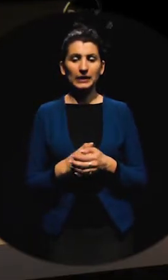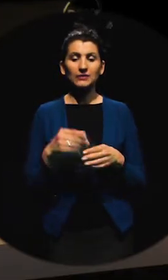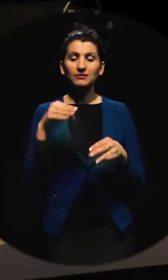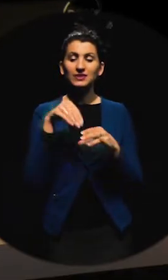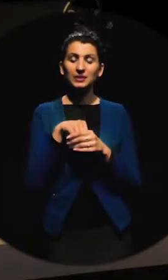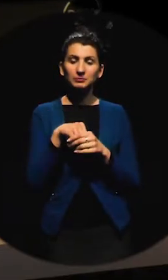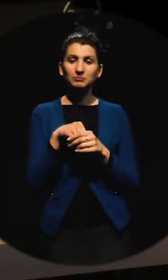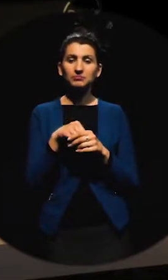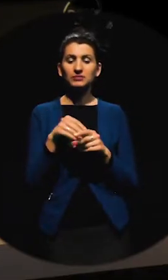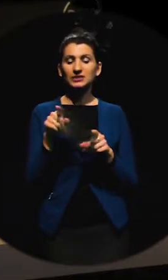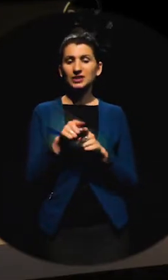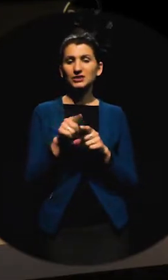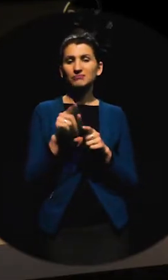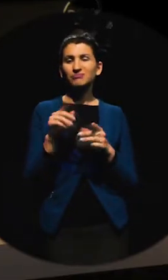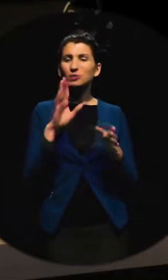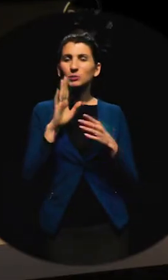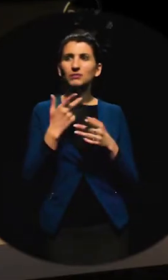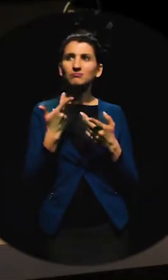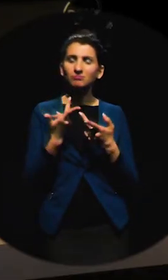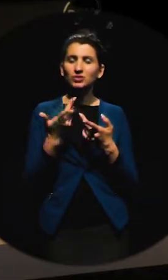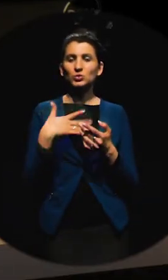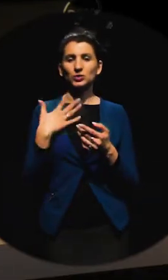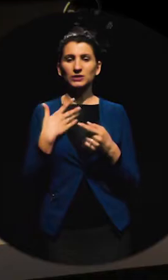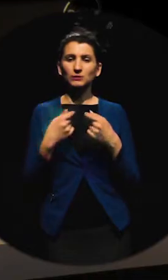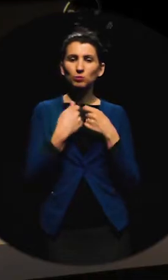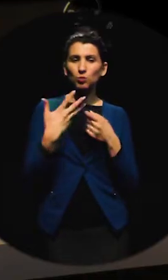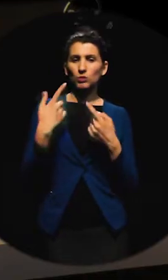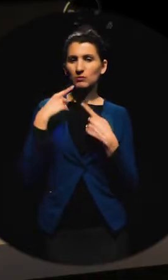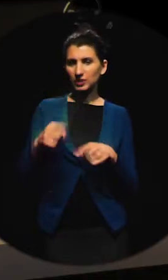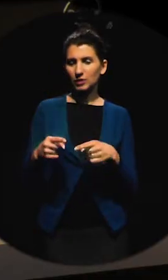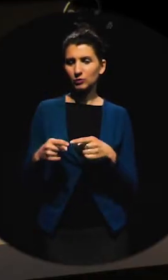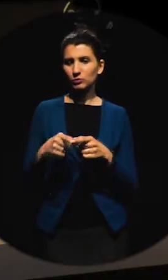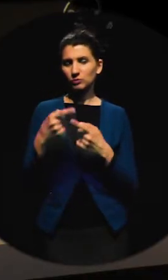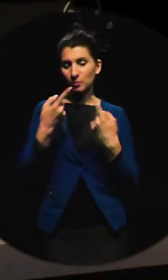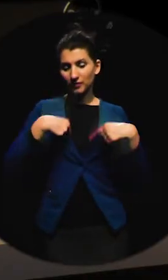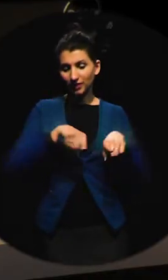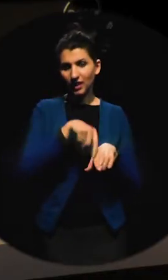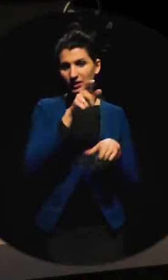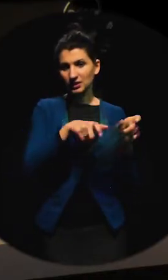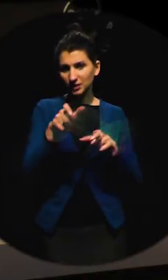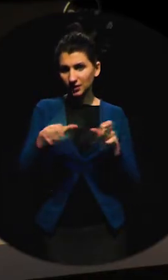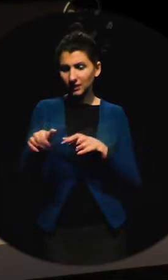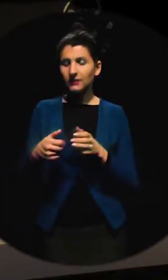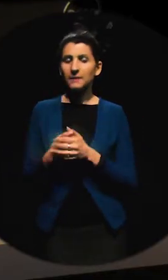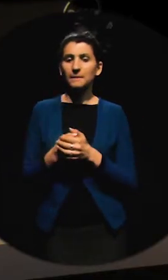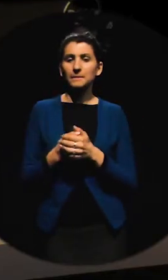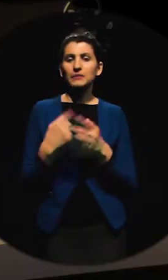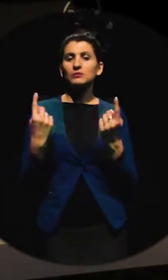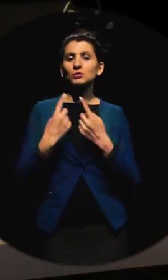umieszcza taką współodpowiedzialność jednych obywateli za drugich w